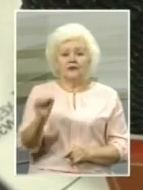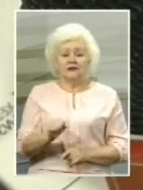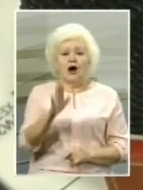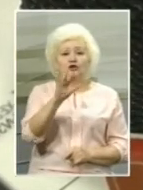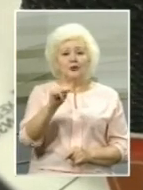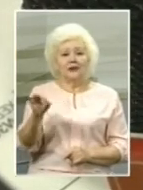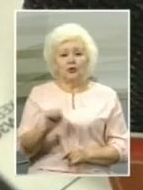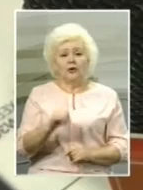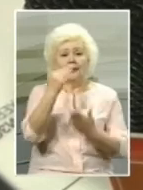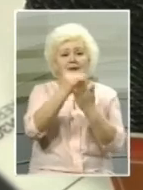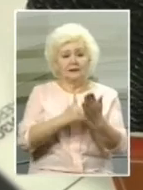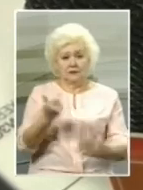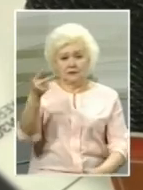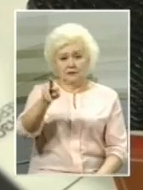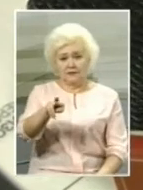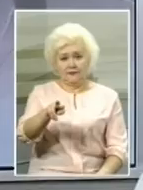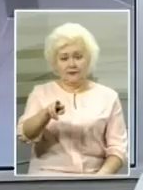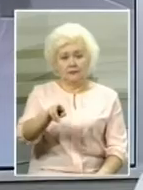Володимир Чепиного, телеканал «Скіфія».